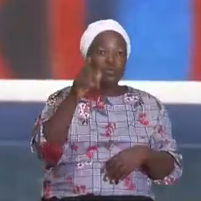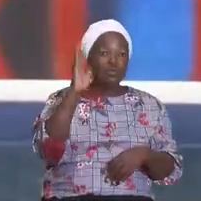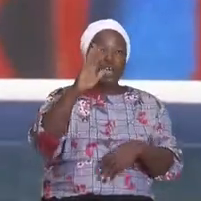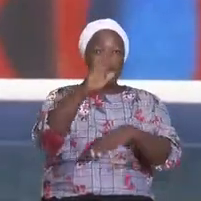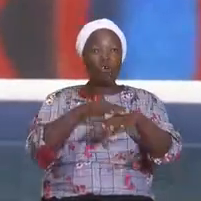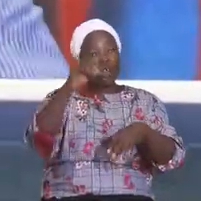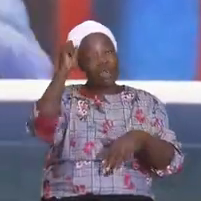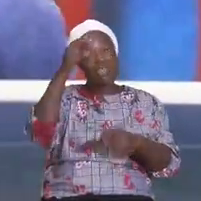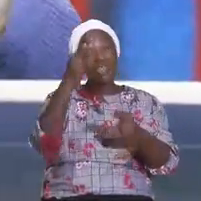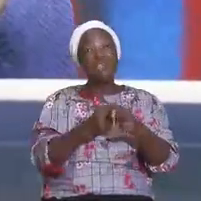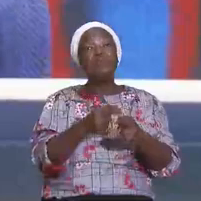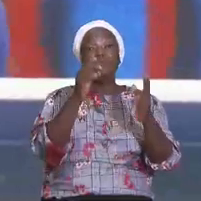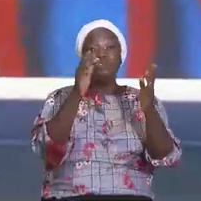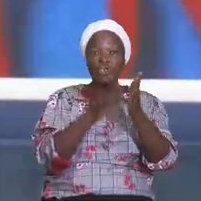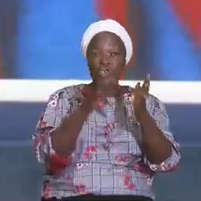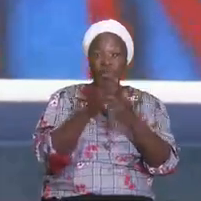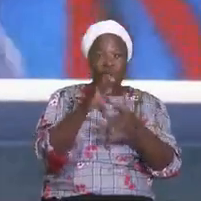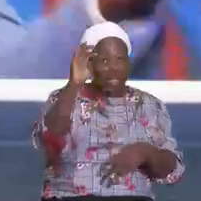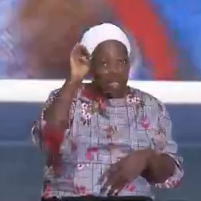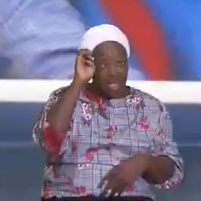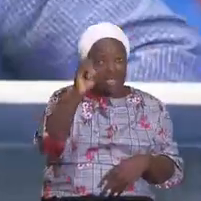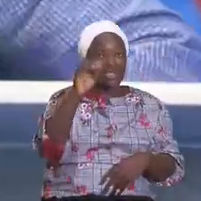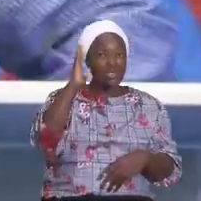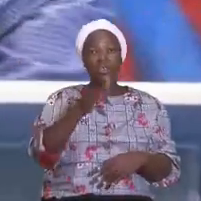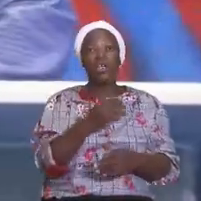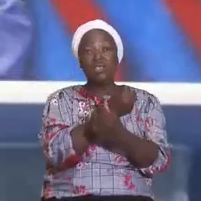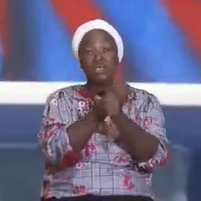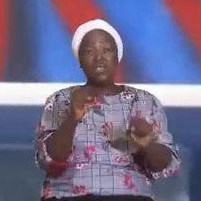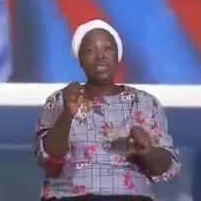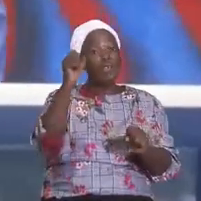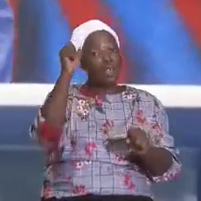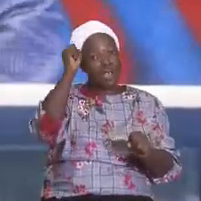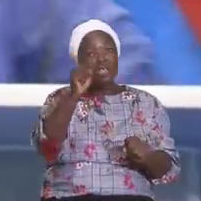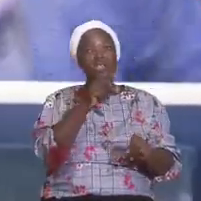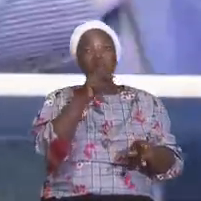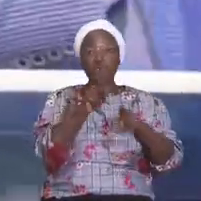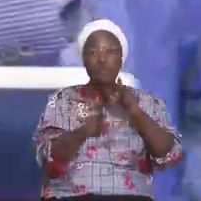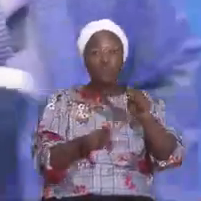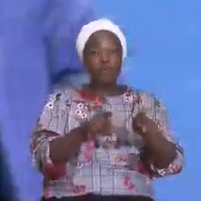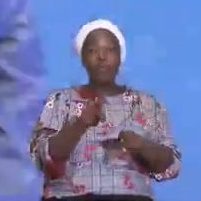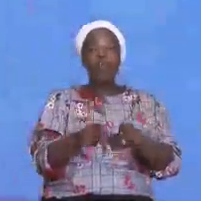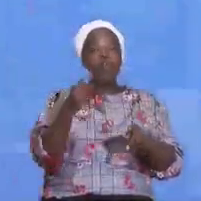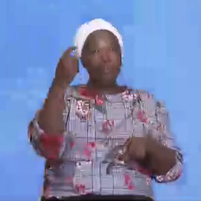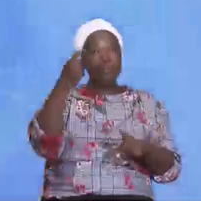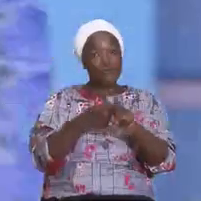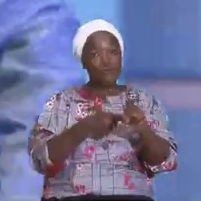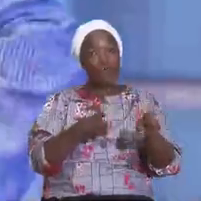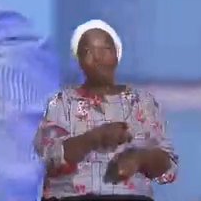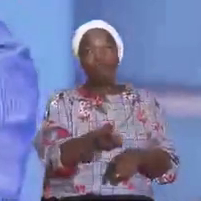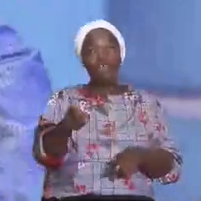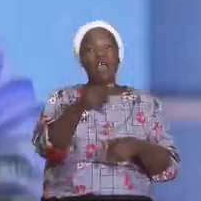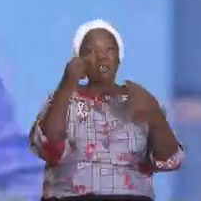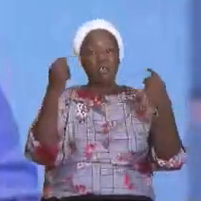mort, nous irons au ciel. Parce que tu lui donneras le nom de Jésus. C'est lui qui